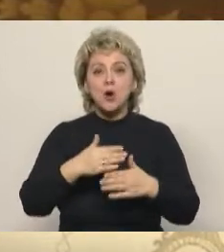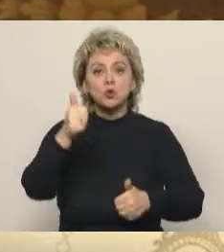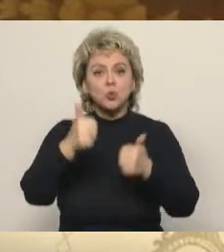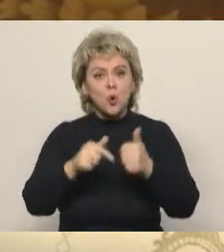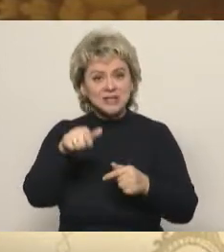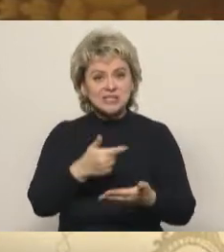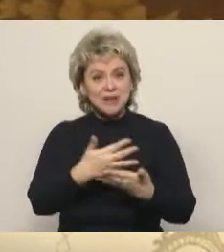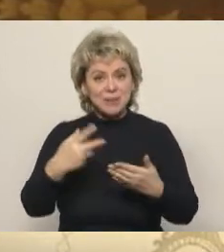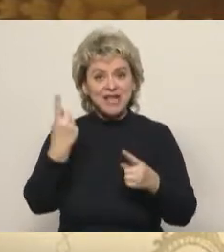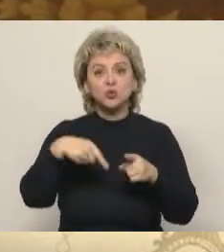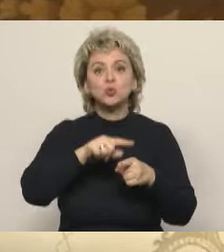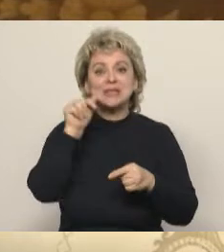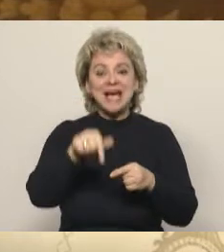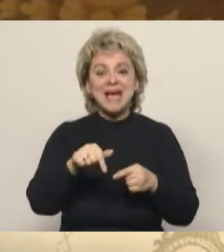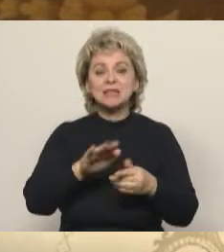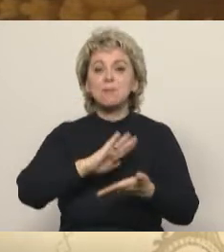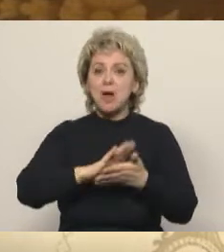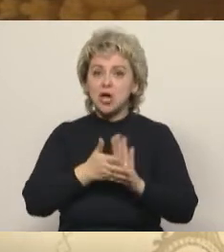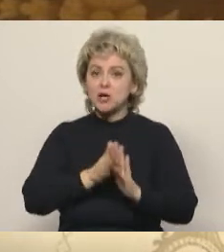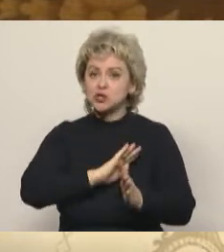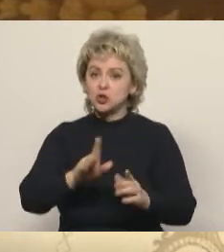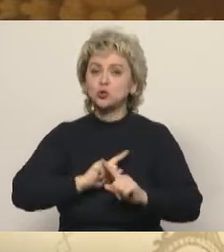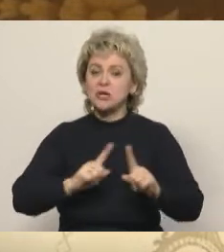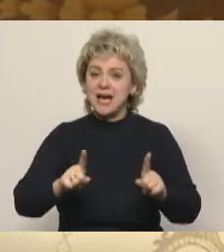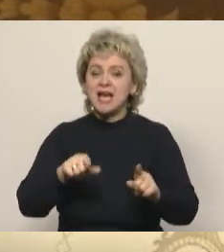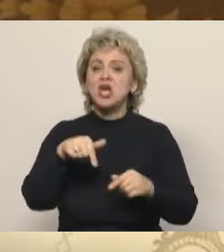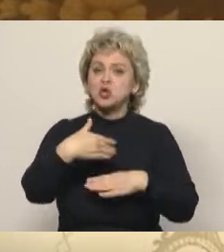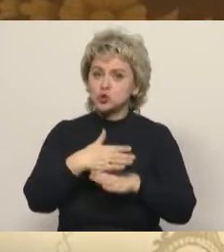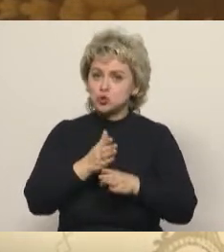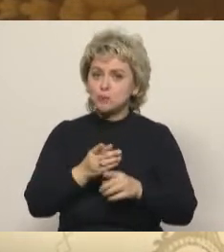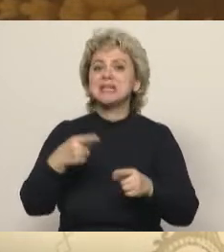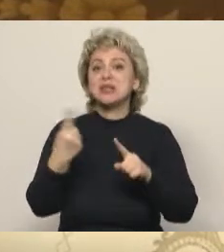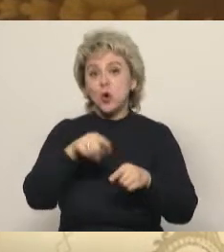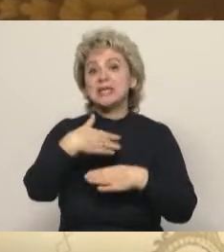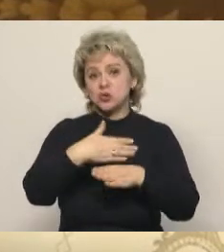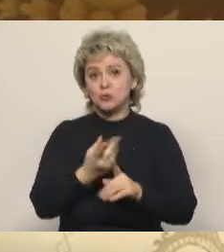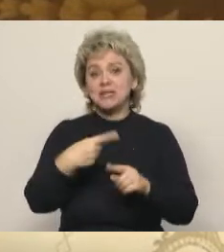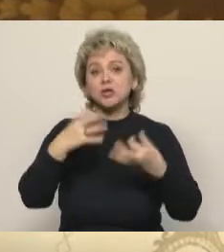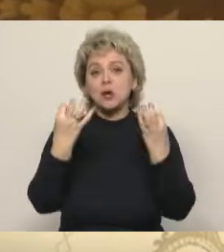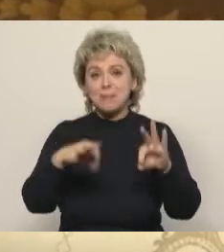продукт. Это предполагается не только универсальный платежный инструмент, но и инструмент, который позволяет